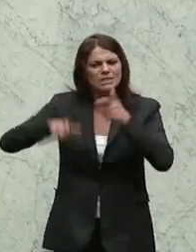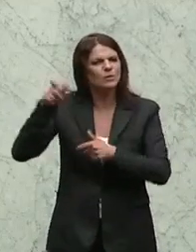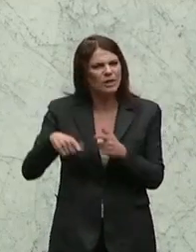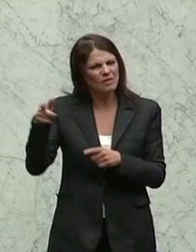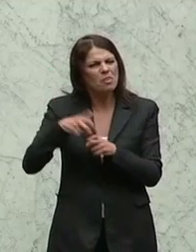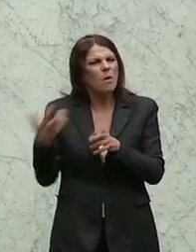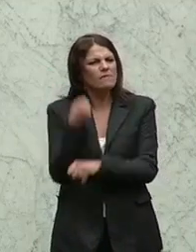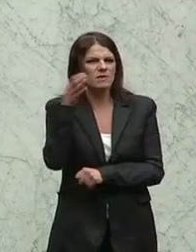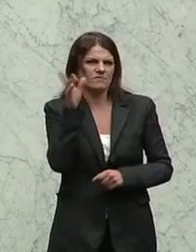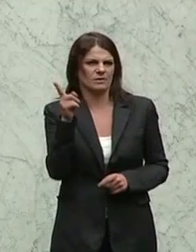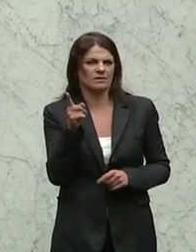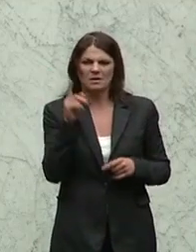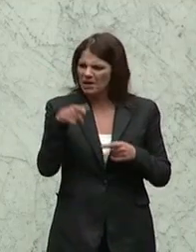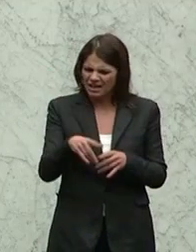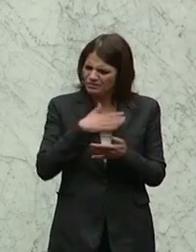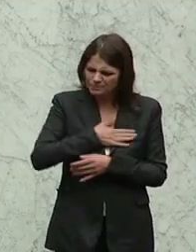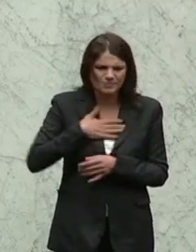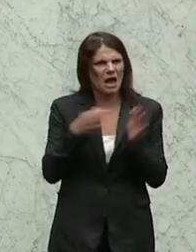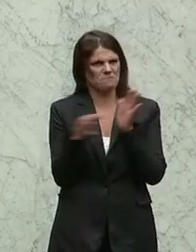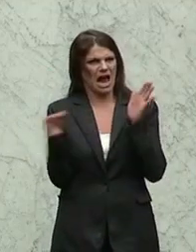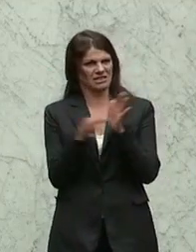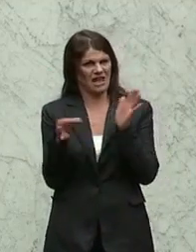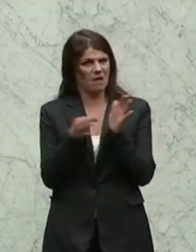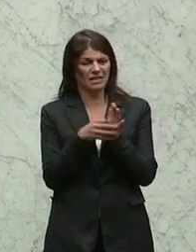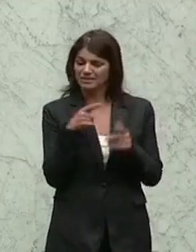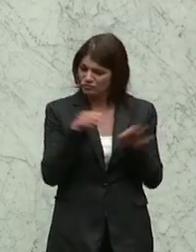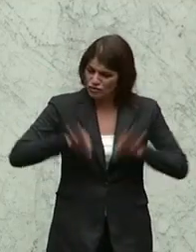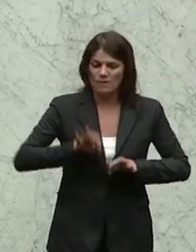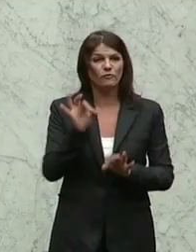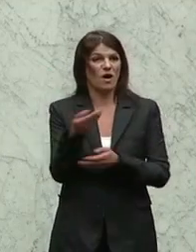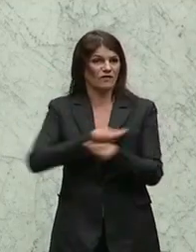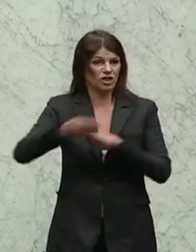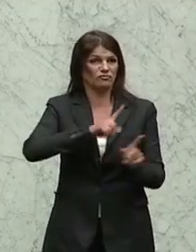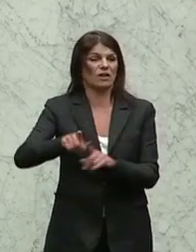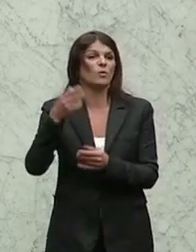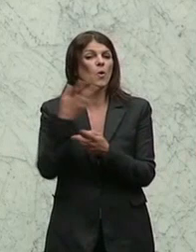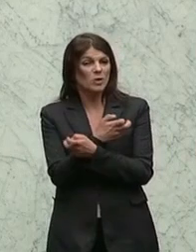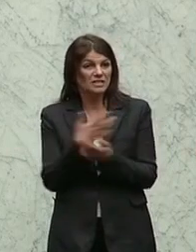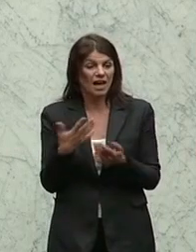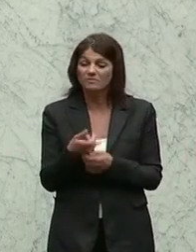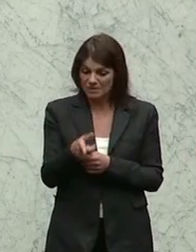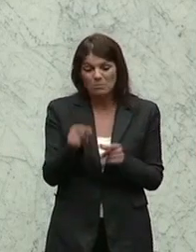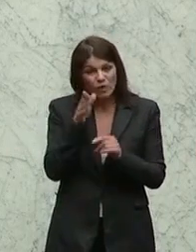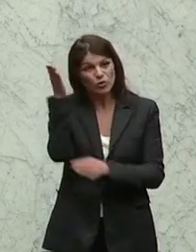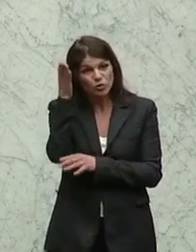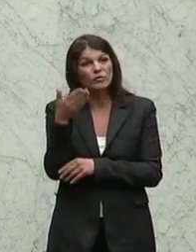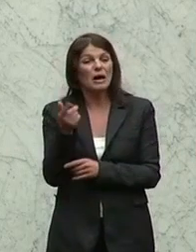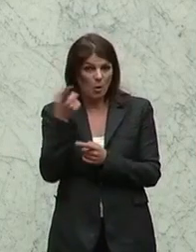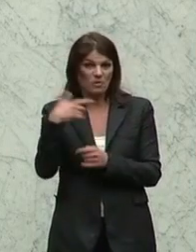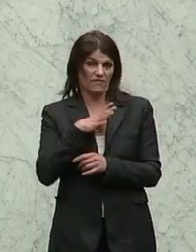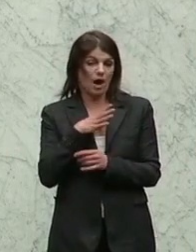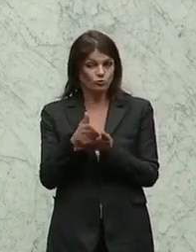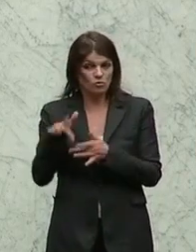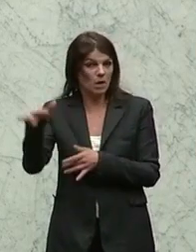Oberhand bekommen, dass diese unsäglichen Maßnahmen, die den Wirtschaftsstandort Österreich, wie wir bereits mehrfach gehört haben, in Gefahr bringen. Viel